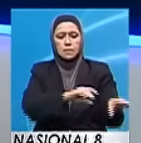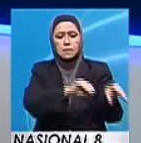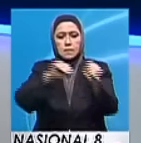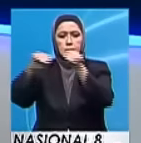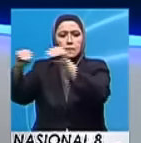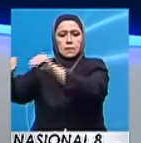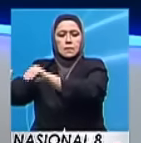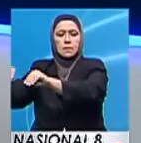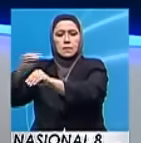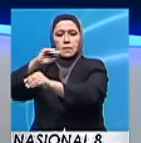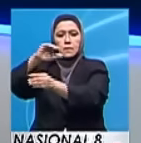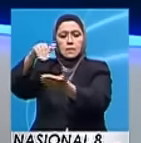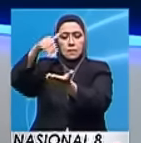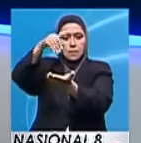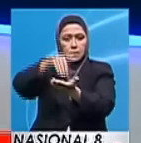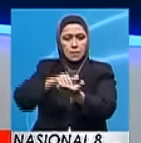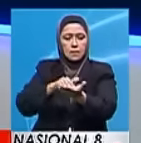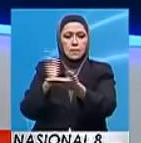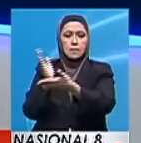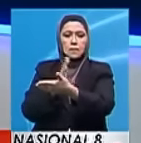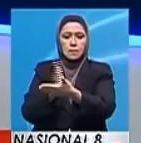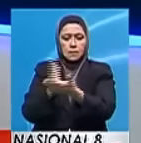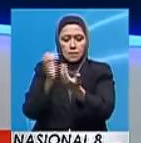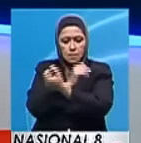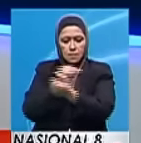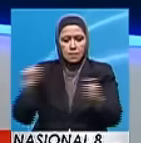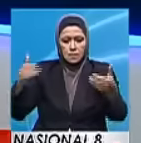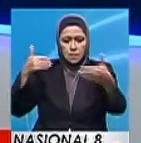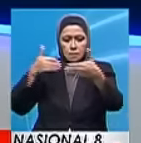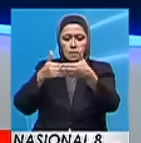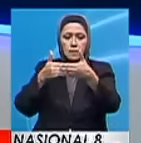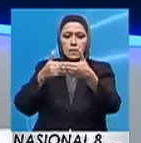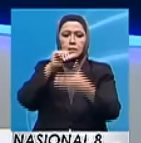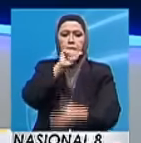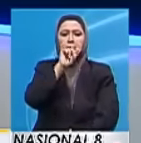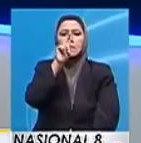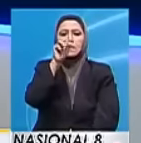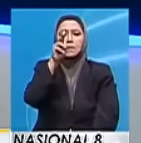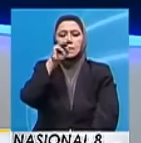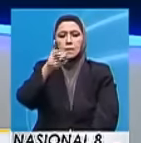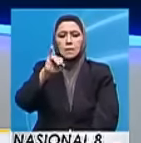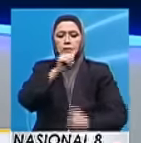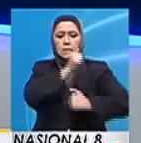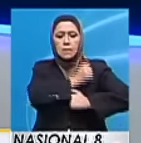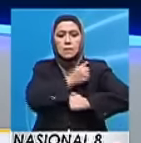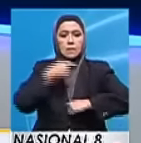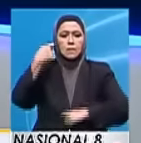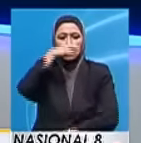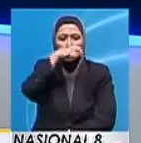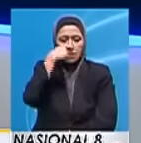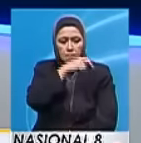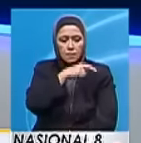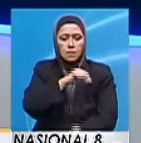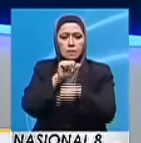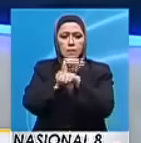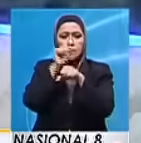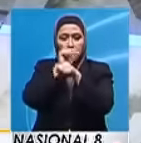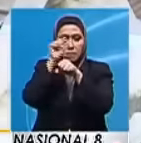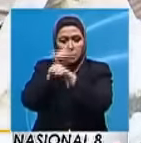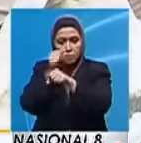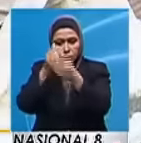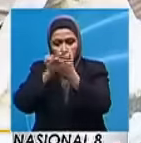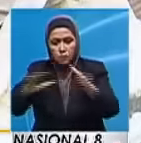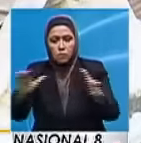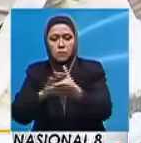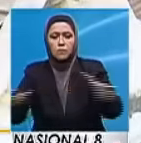pemindahan sementara yang disediakan berdekatan dengan Akademi ketenteraan Taiwan kerja-kerja menyelamat dilakukan dengan